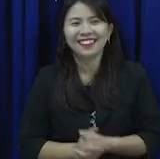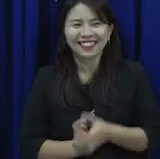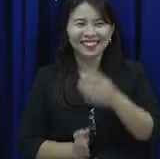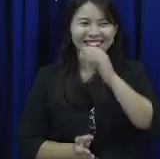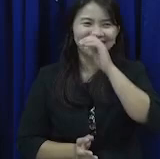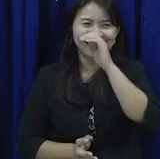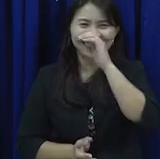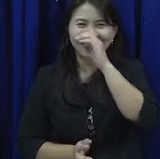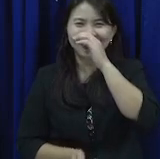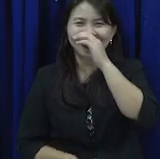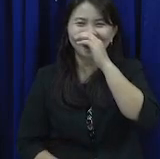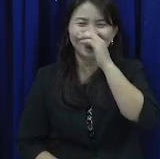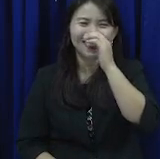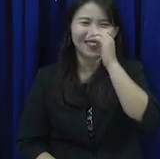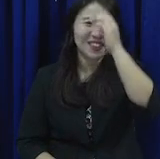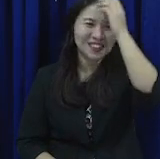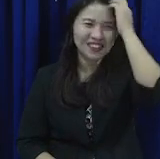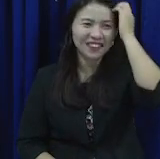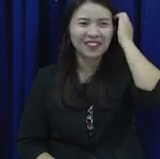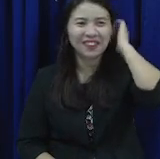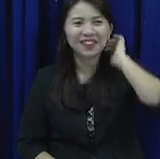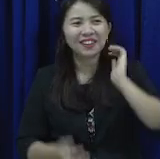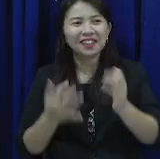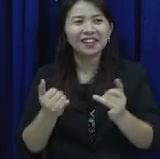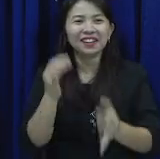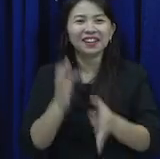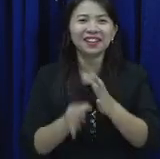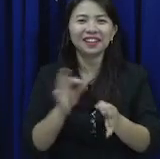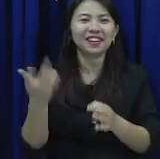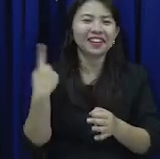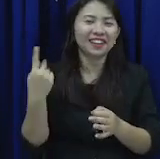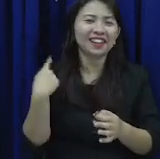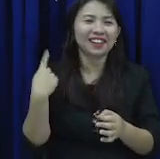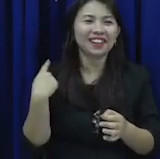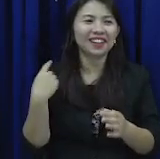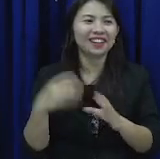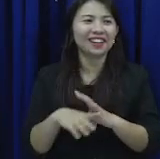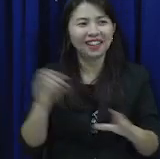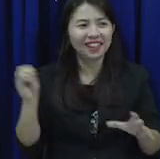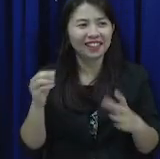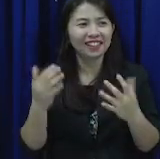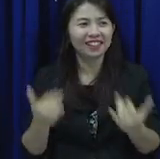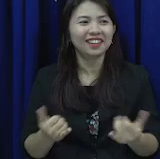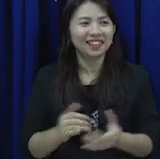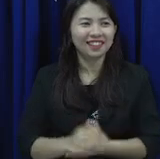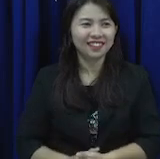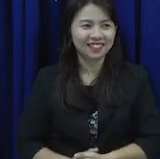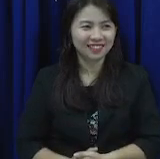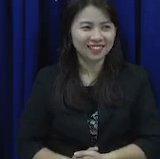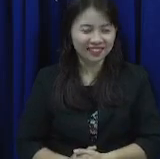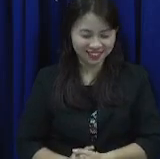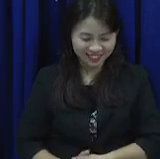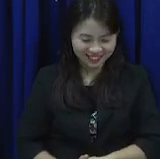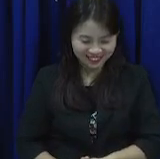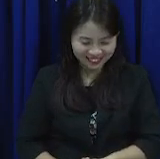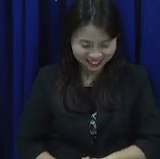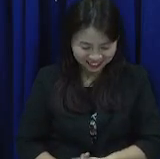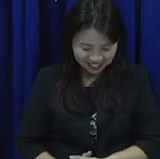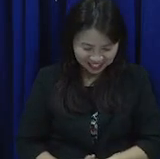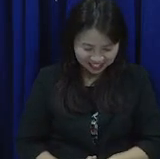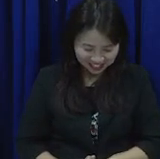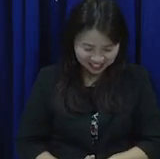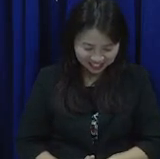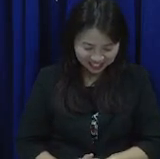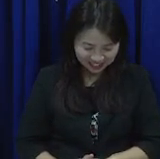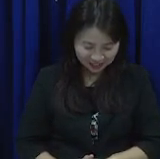Shering ba pag may lumabas na diyan ng 66 Tandaan mo isang si na lang demonyo na yan mag-ingat ka